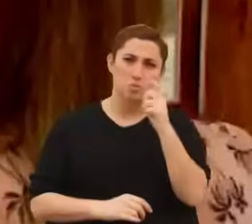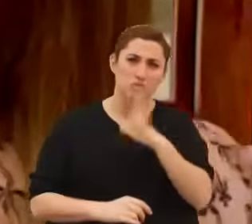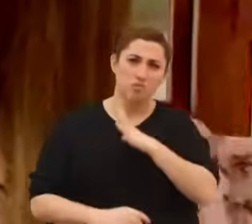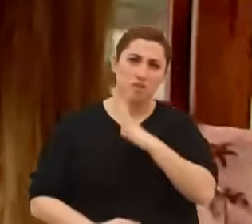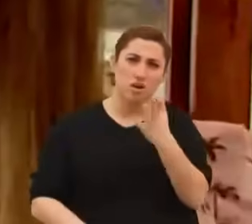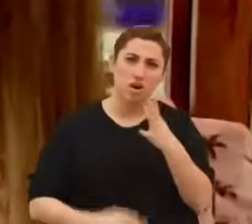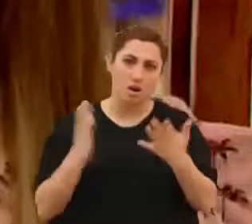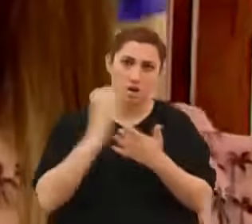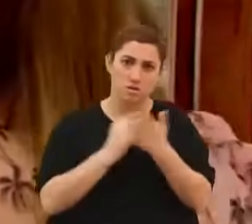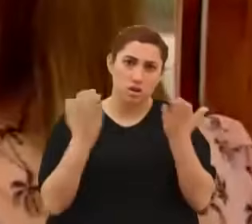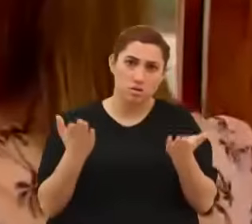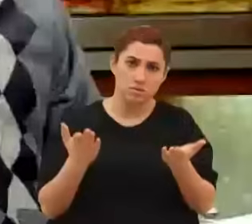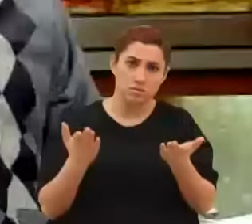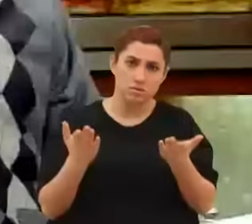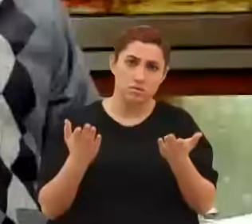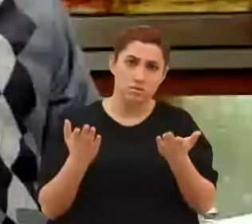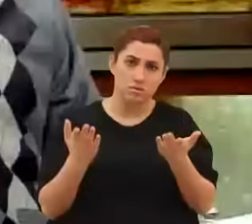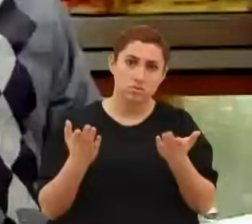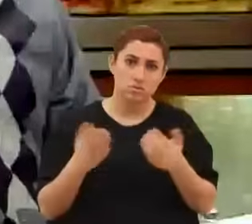senin? Kazanmışsın işte.